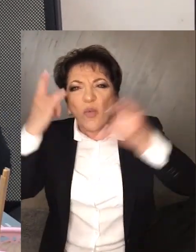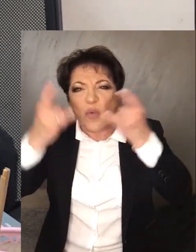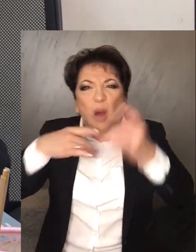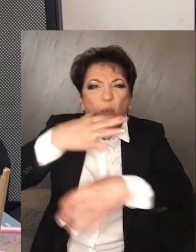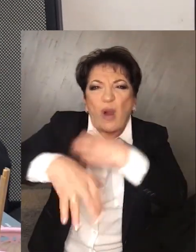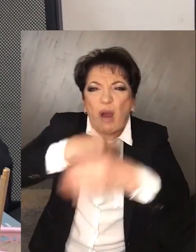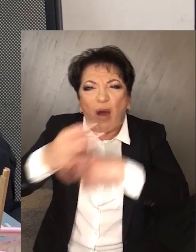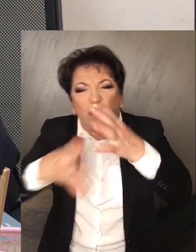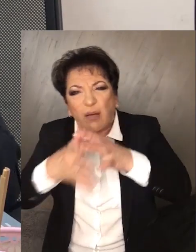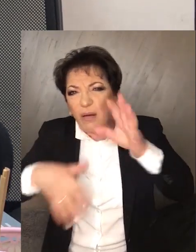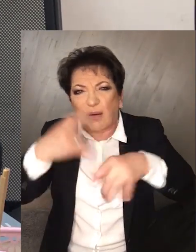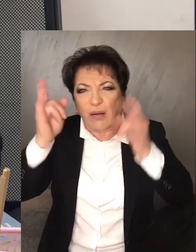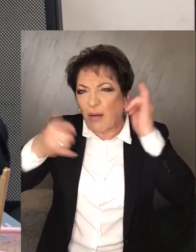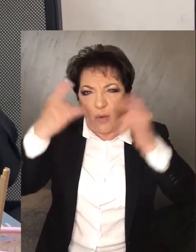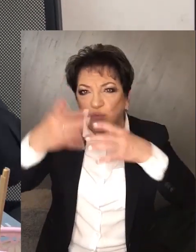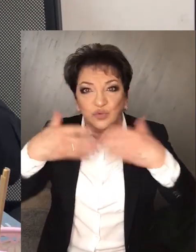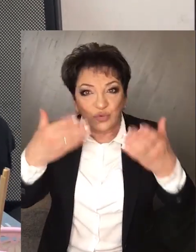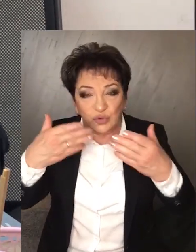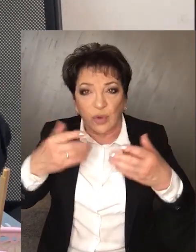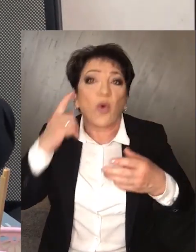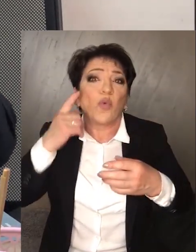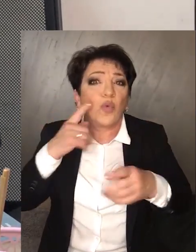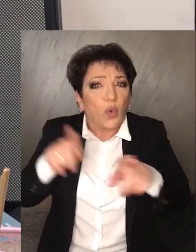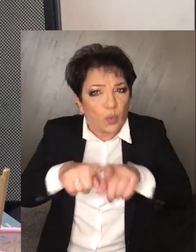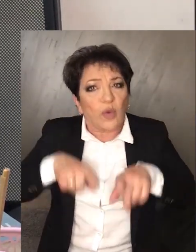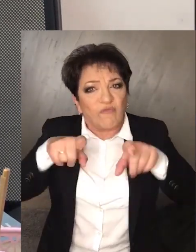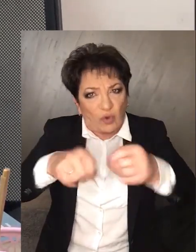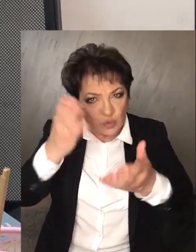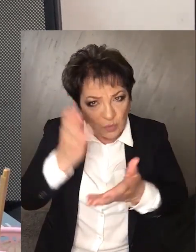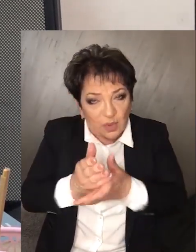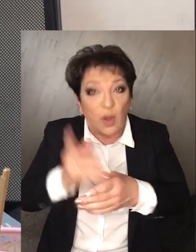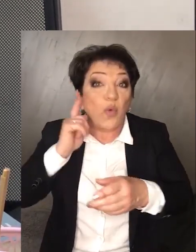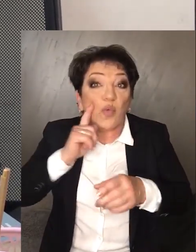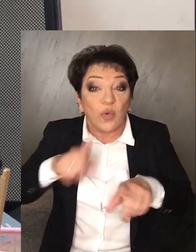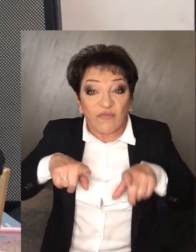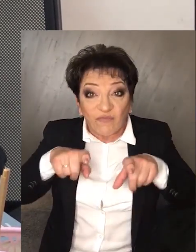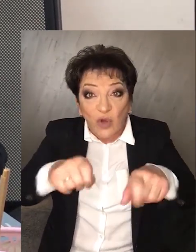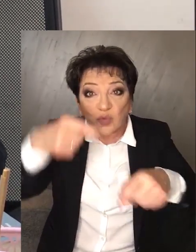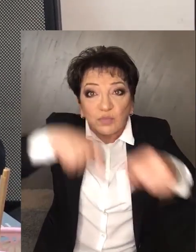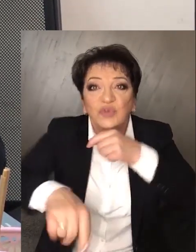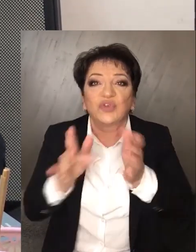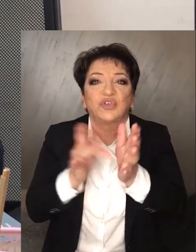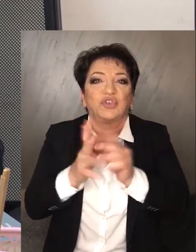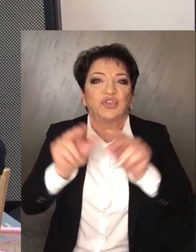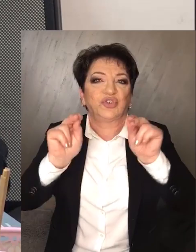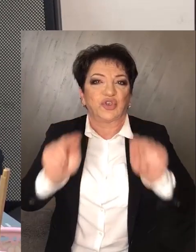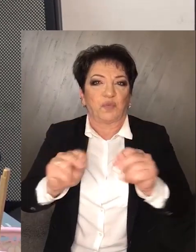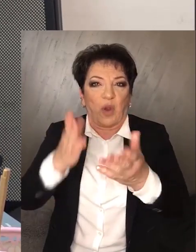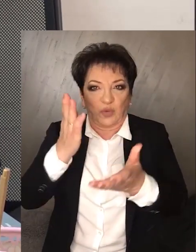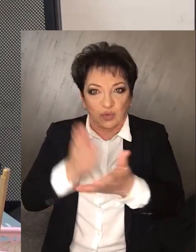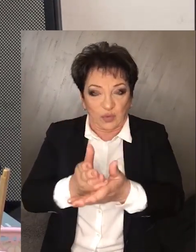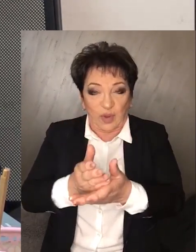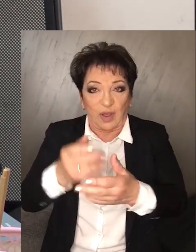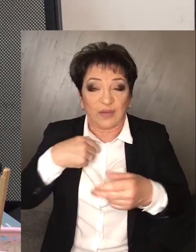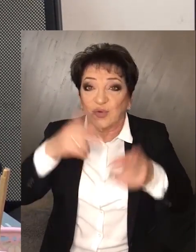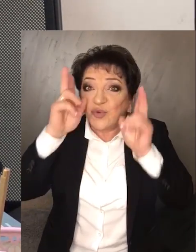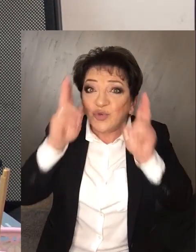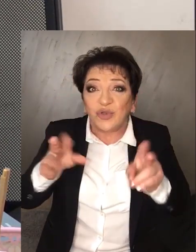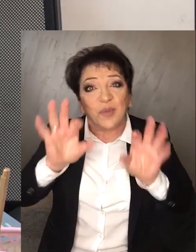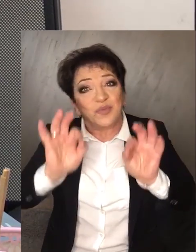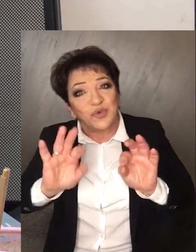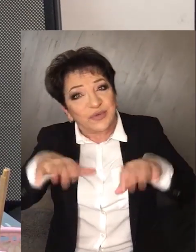որ դուք անverջ վազում եք, դուք ինչ որ մենք էլ ենք վազում, բայց այդ մեր վազելու մեջ ճշմարտություն